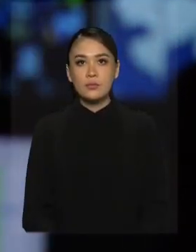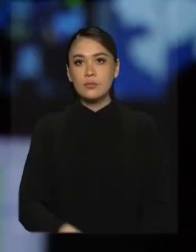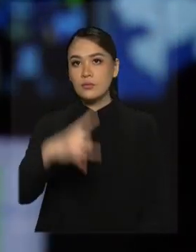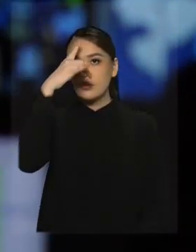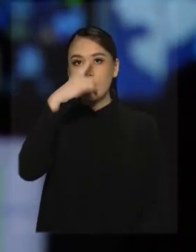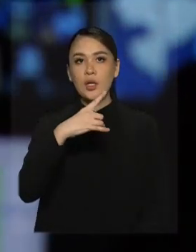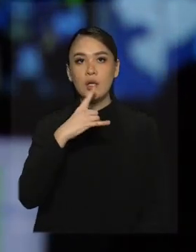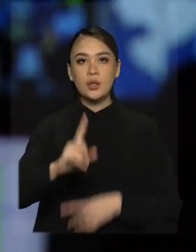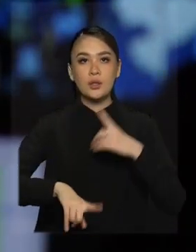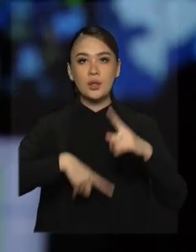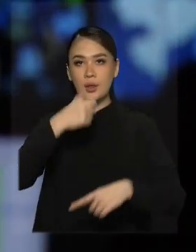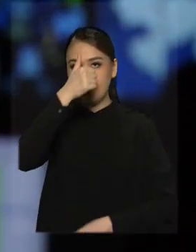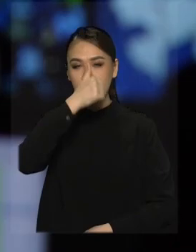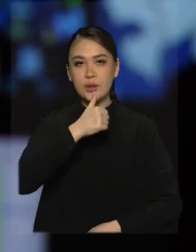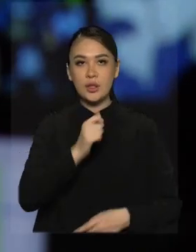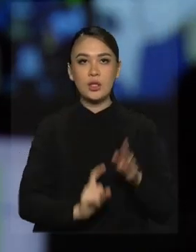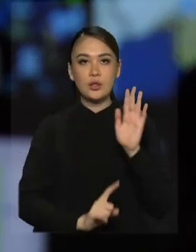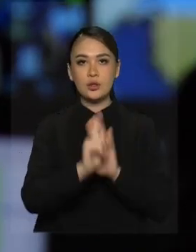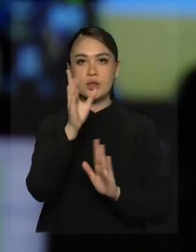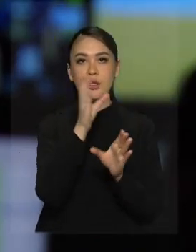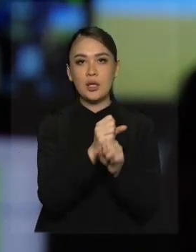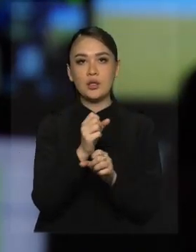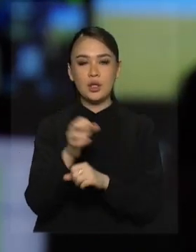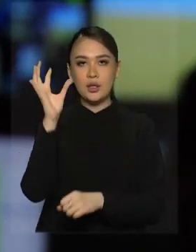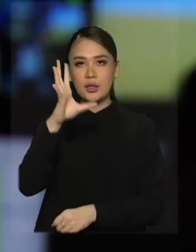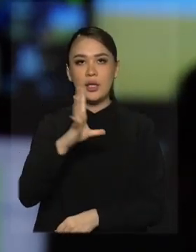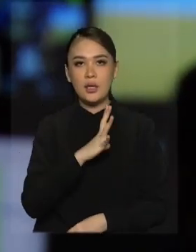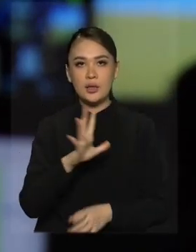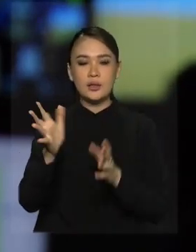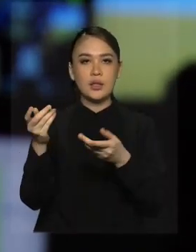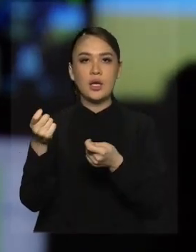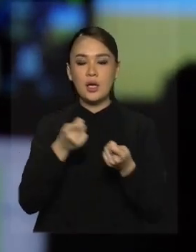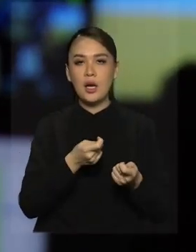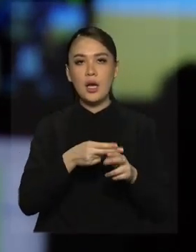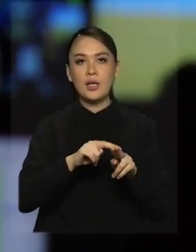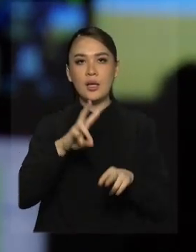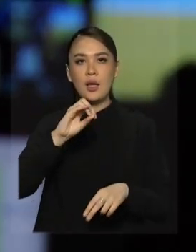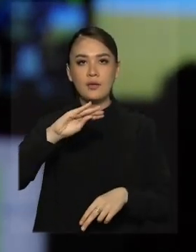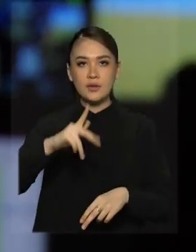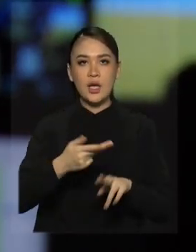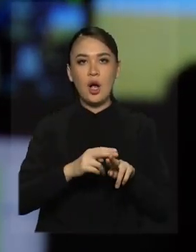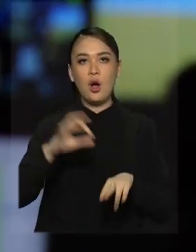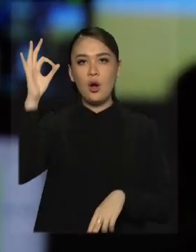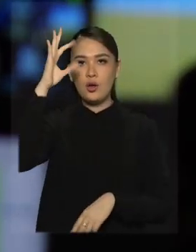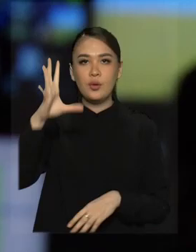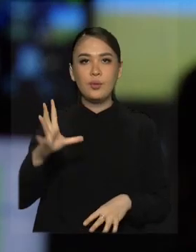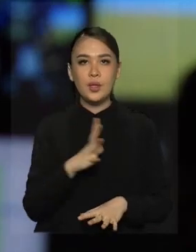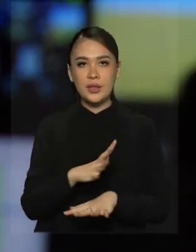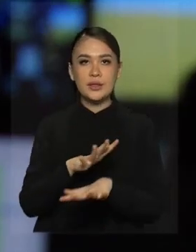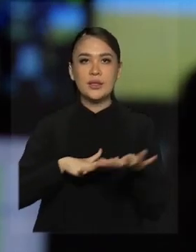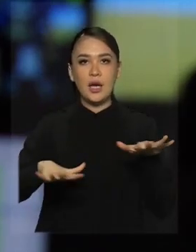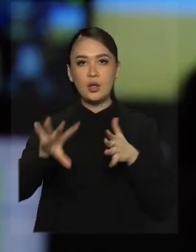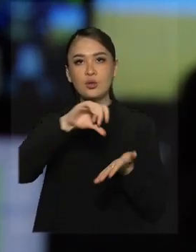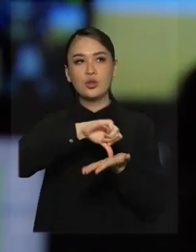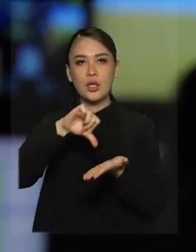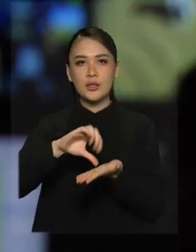Казахстан со следующего месяца начнет сокращать добычу нефти в рамках соглашения ОПЕК+. Такое решение нескольких стран-участниц